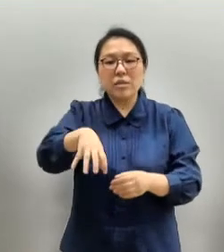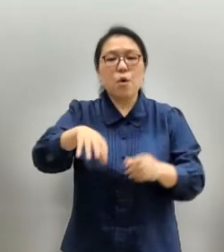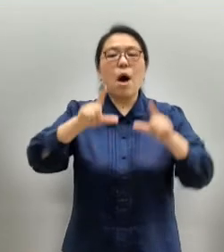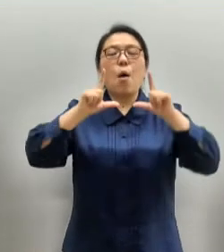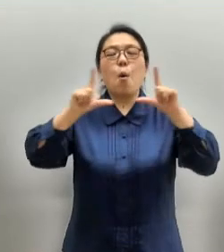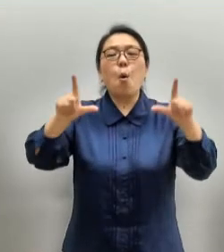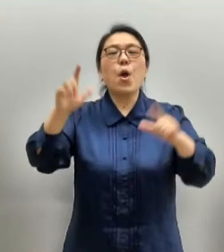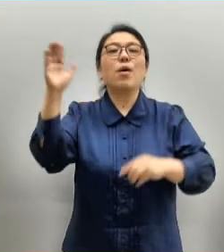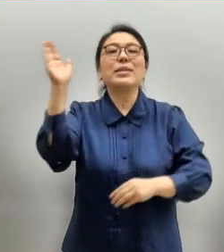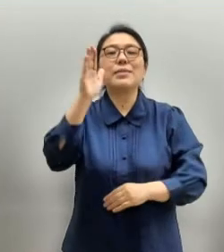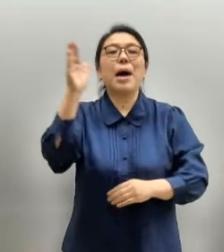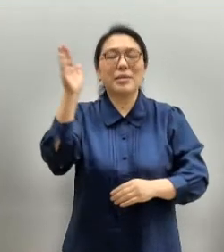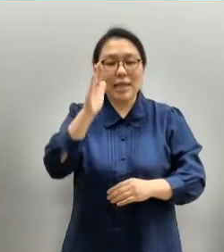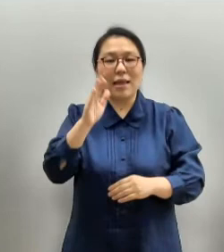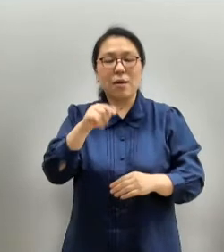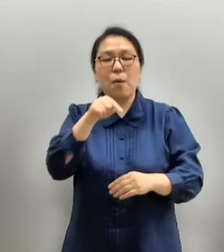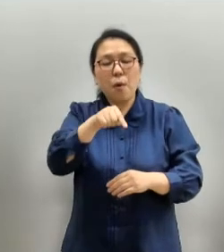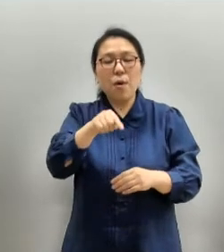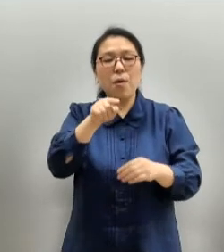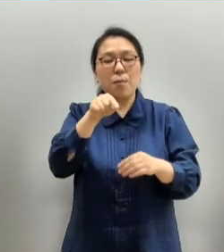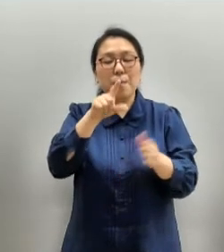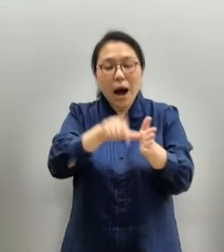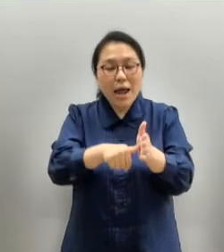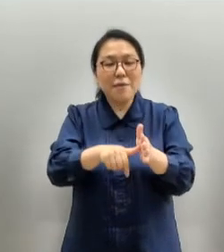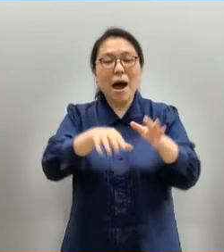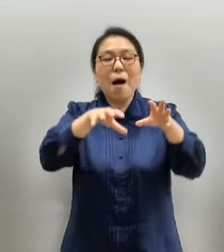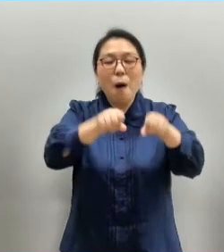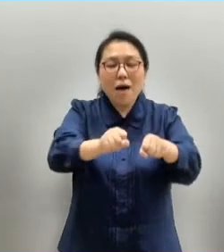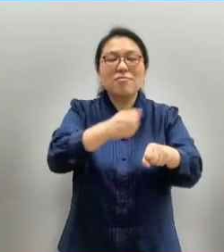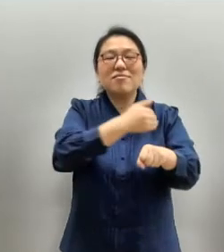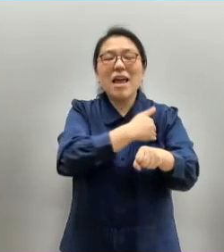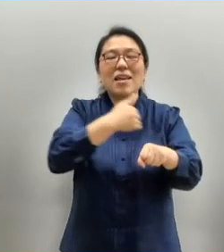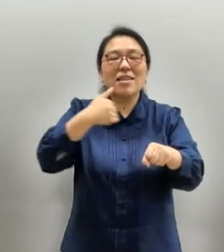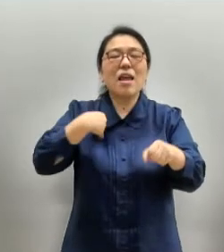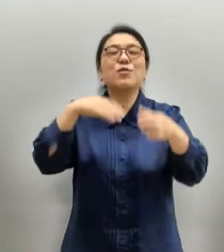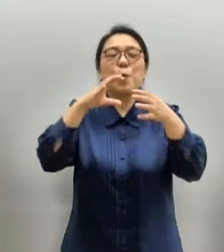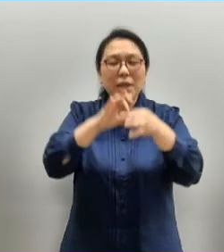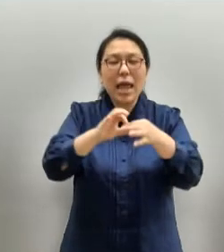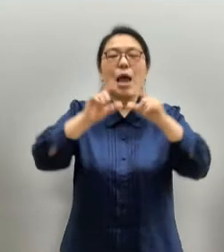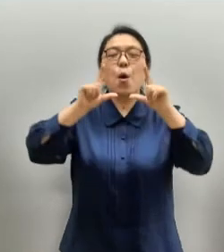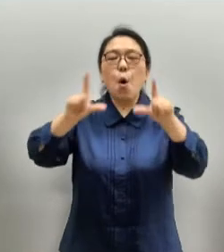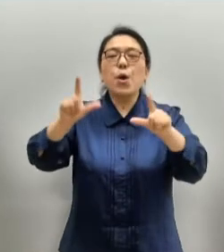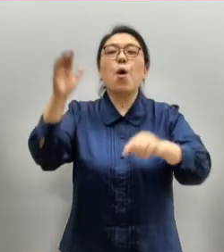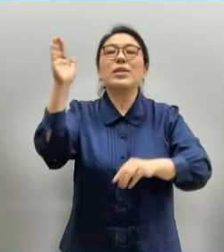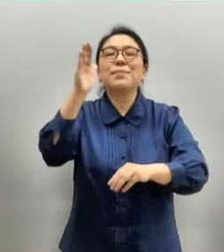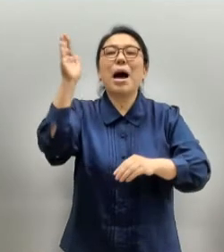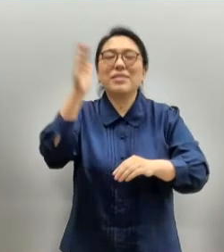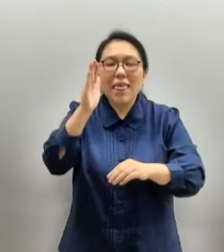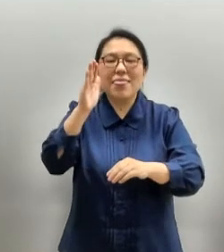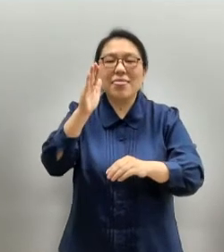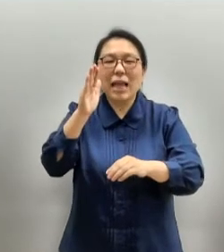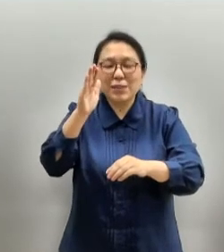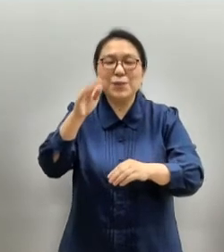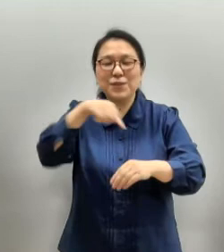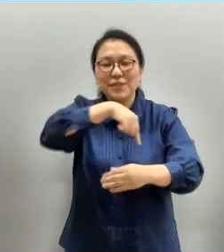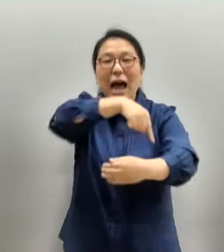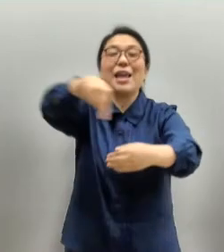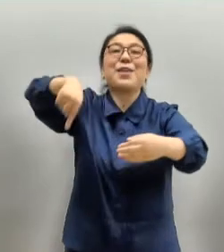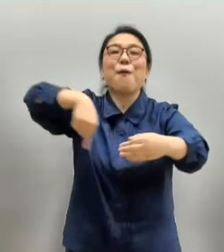ません、まあ、そういうふうに把握ができているので公表しませんということを公表しますということだと思うんですけど、まあ、なん